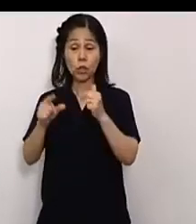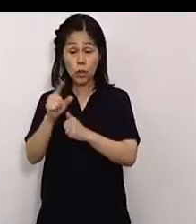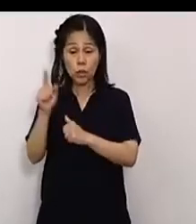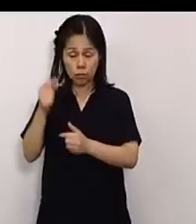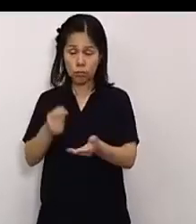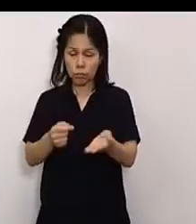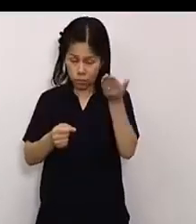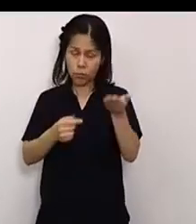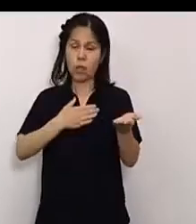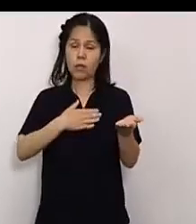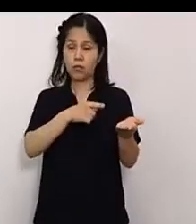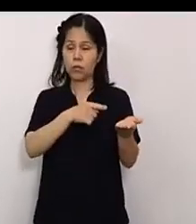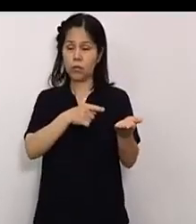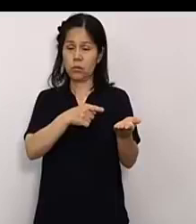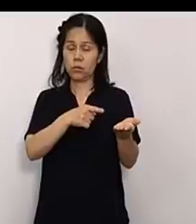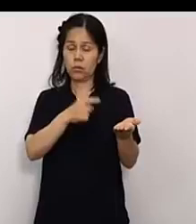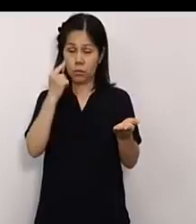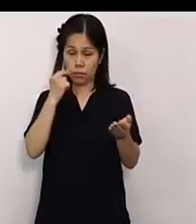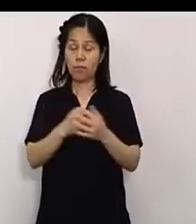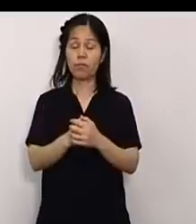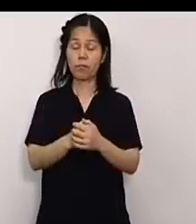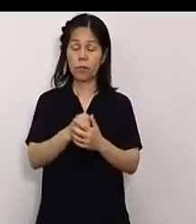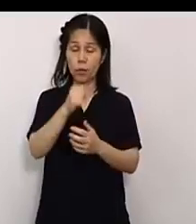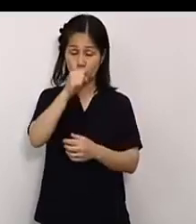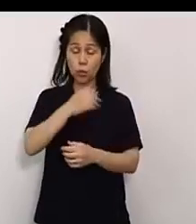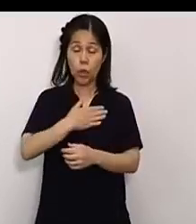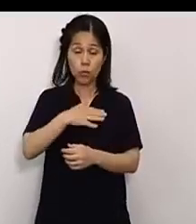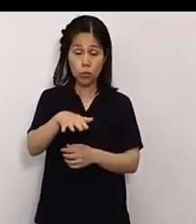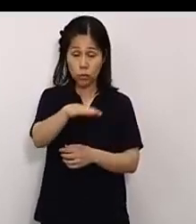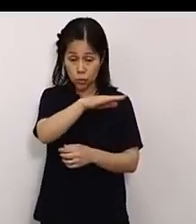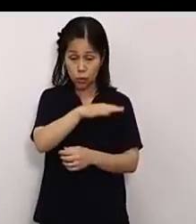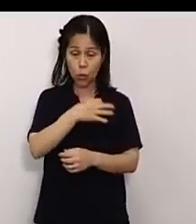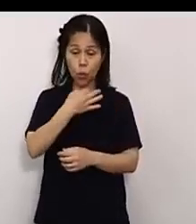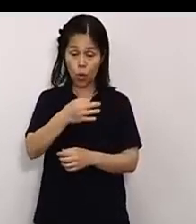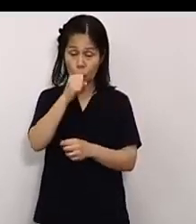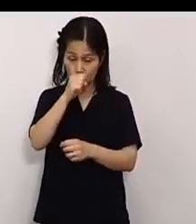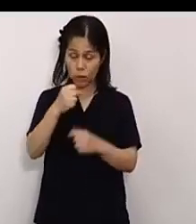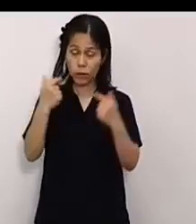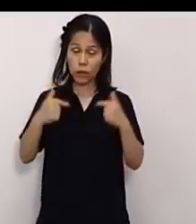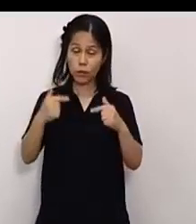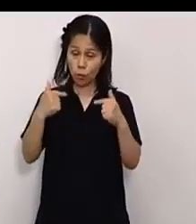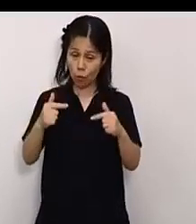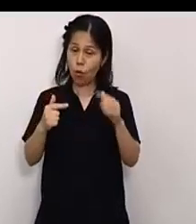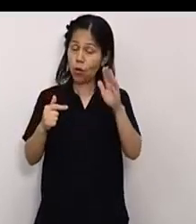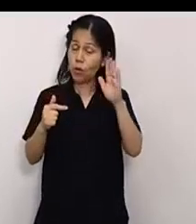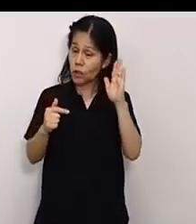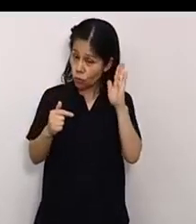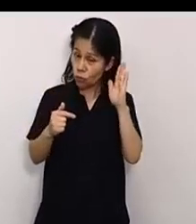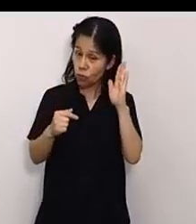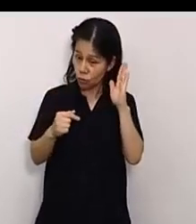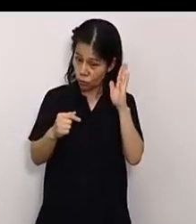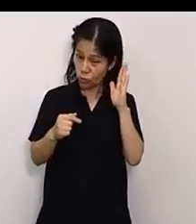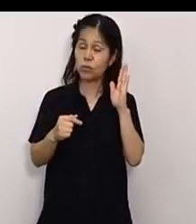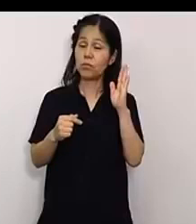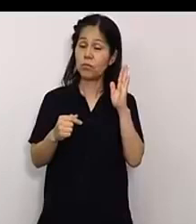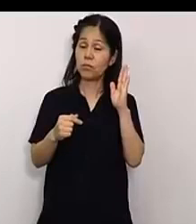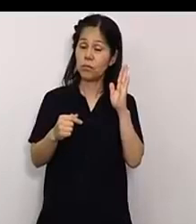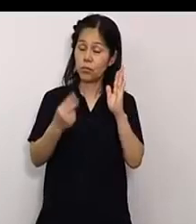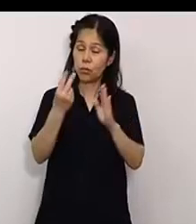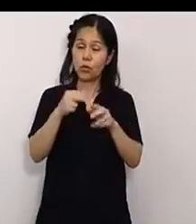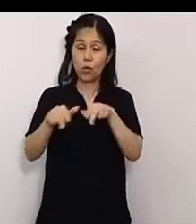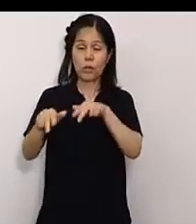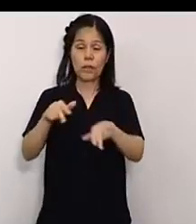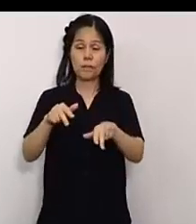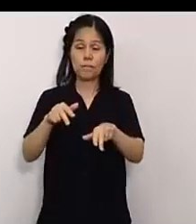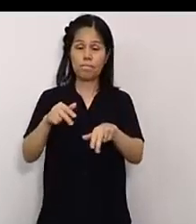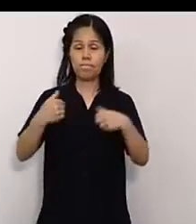たち のこの声をちゃんと常に聞くような都政でない